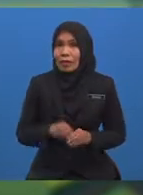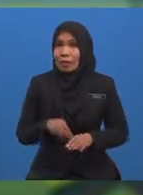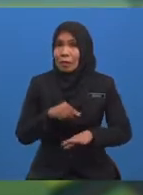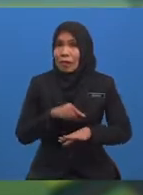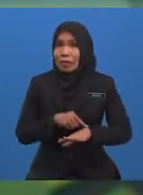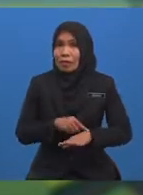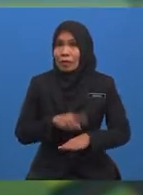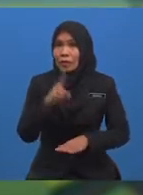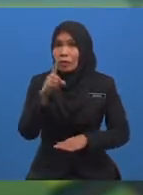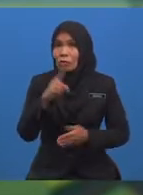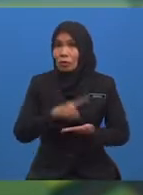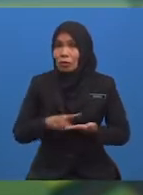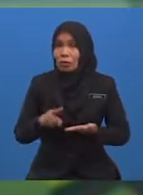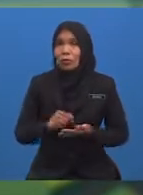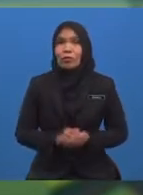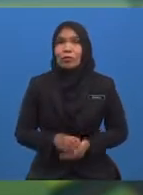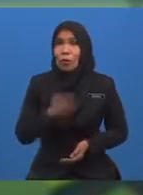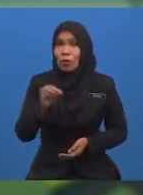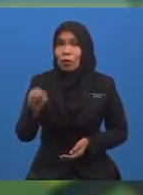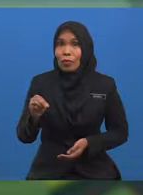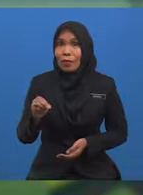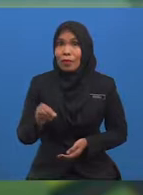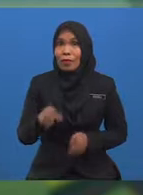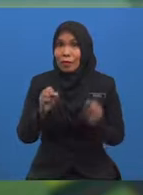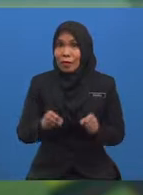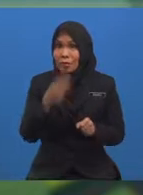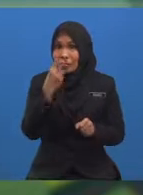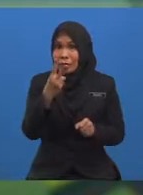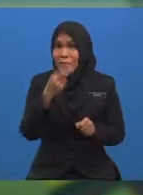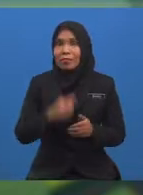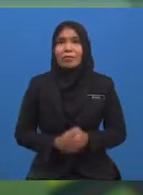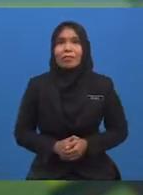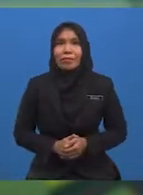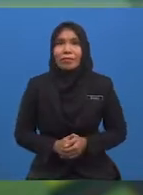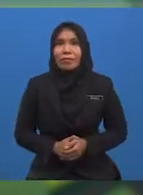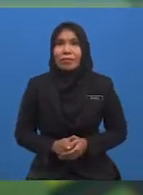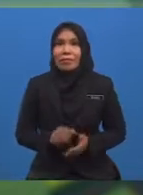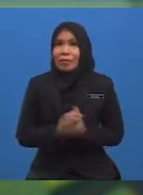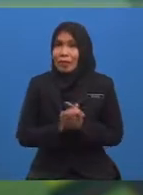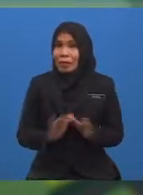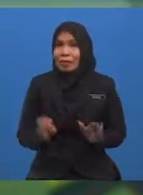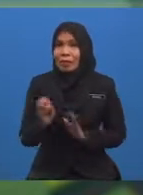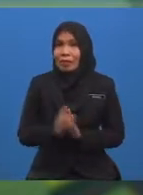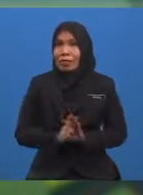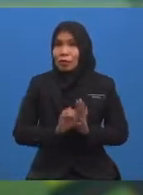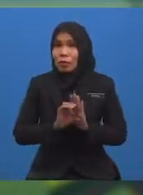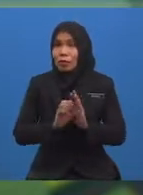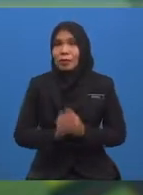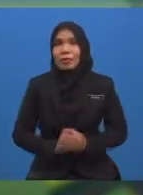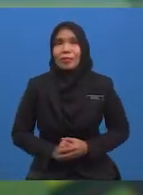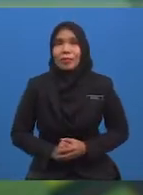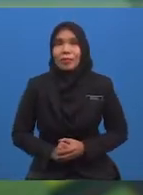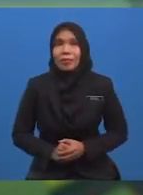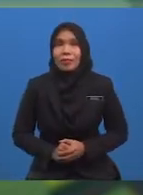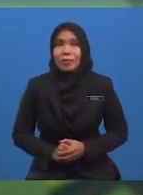untuk melihat perubahan biji benih tersebut. Selamat mencuba. Baiklah